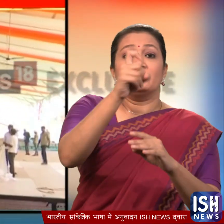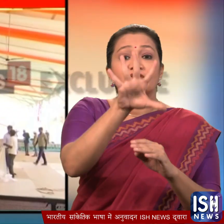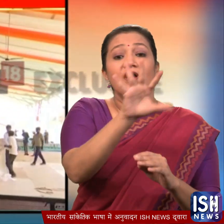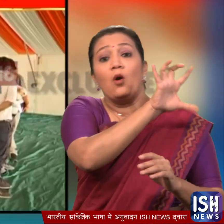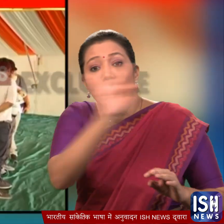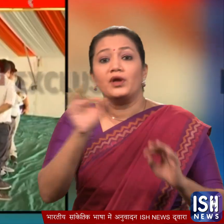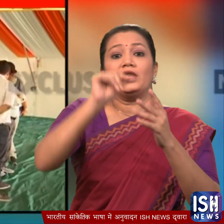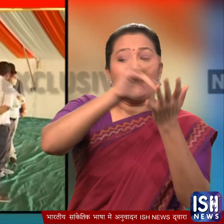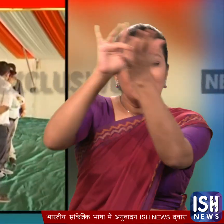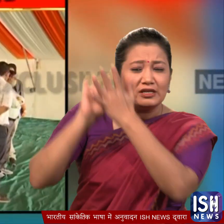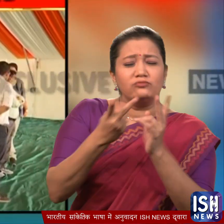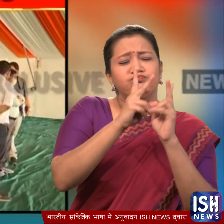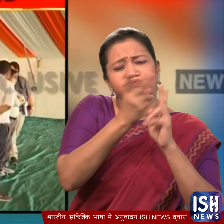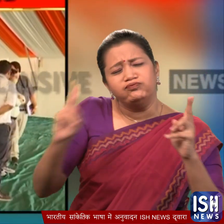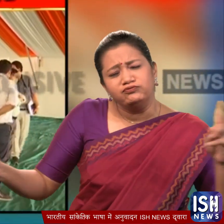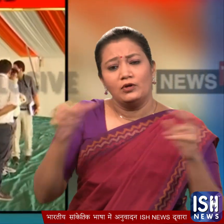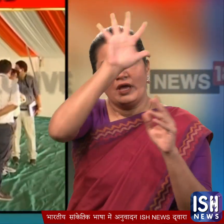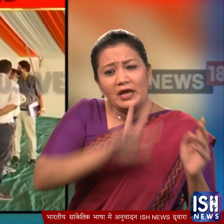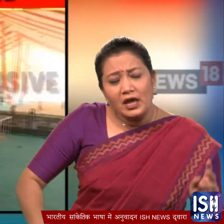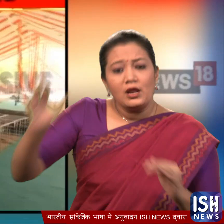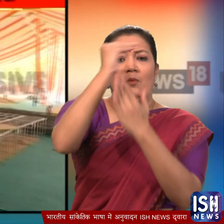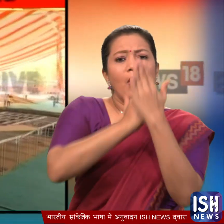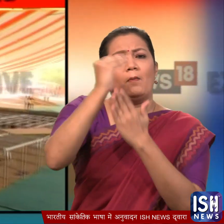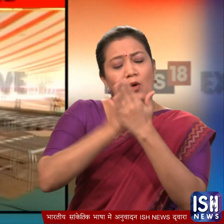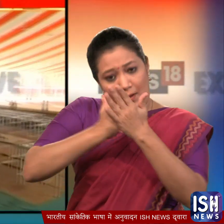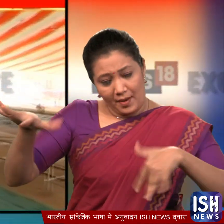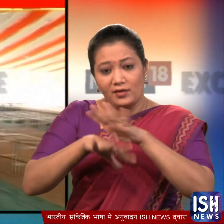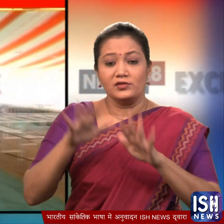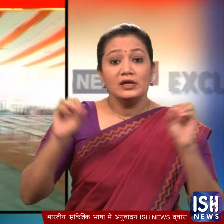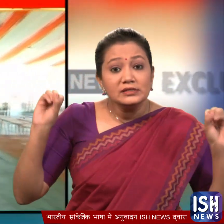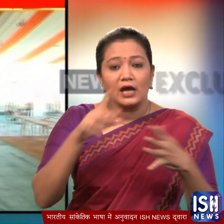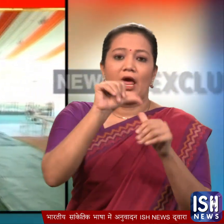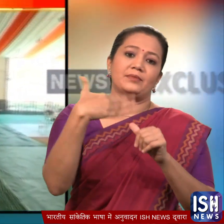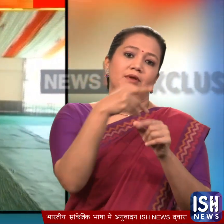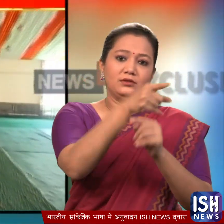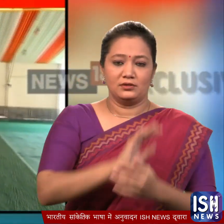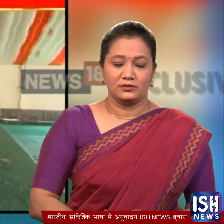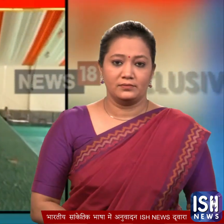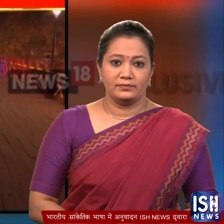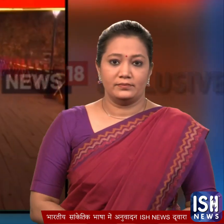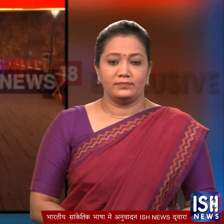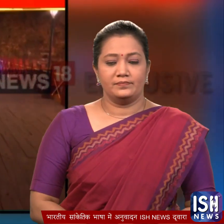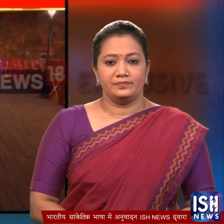तक केंद्र सरकार देश भर में कई कार्यक्रम आयोजित करवाएगी, जिनकी शुरुआत अहमदाबाद से होगी।